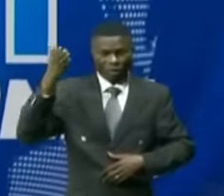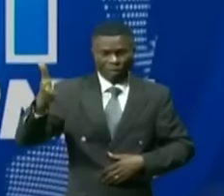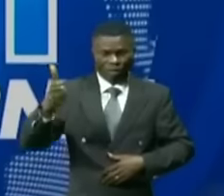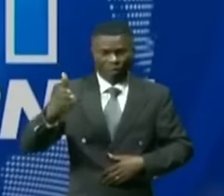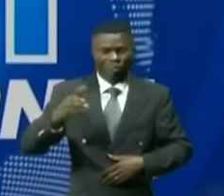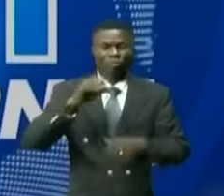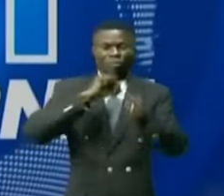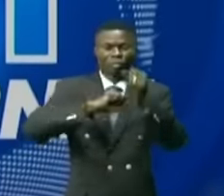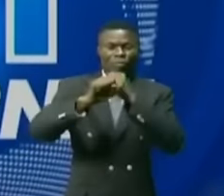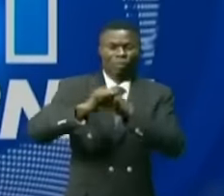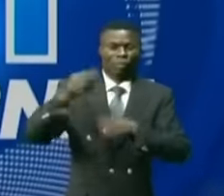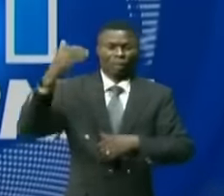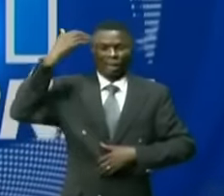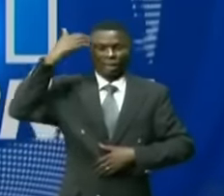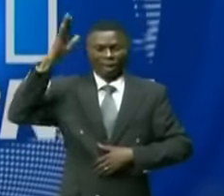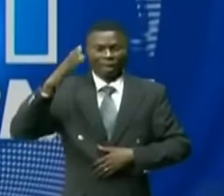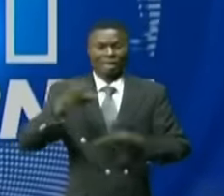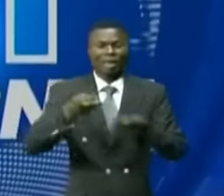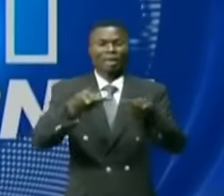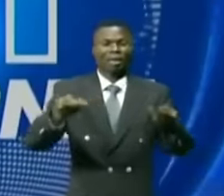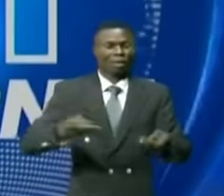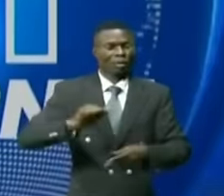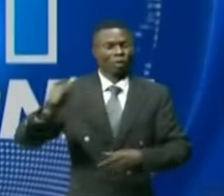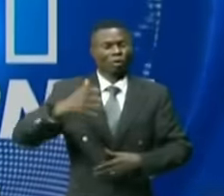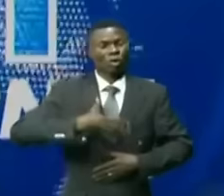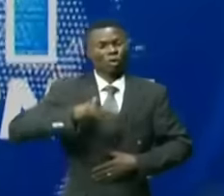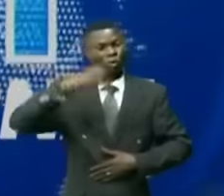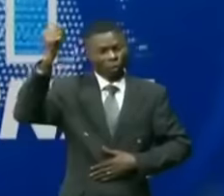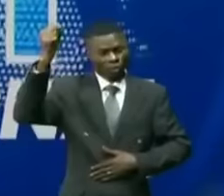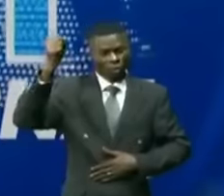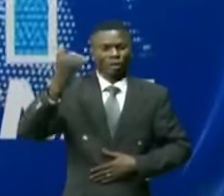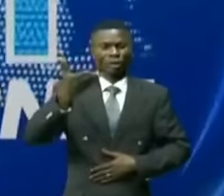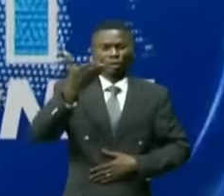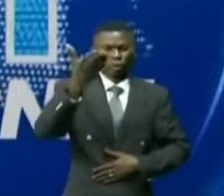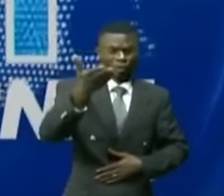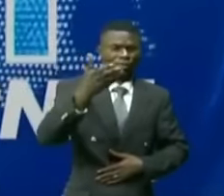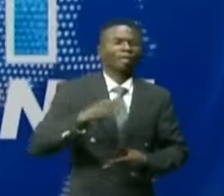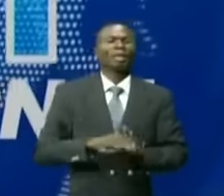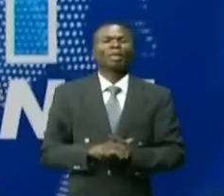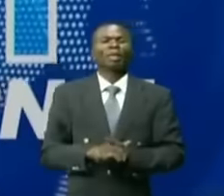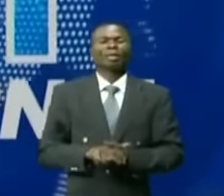lui, Mbandaka est un terrain conquis. Fifi Mukundi, commentaire.